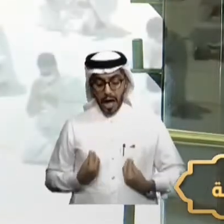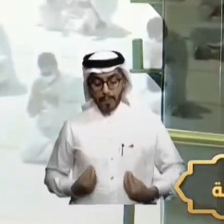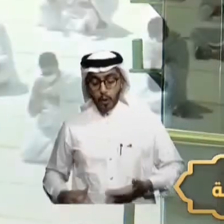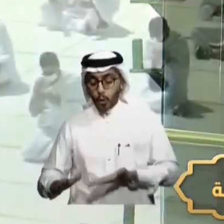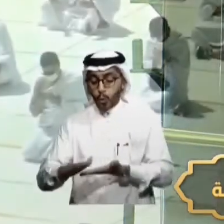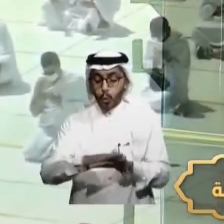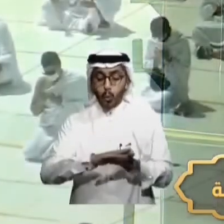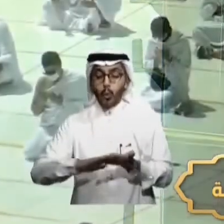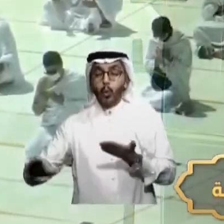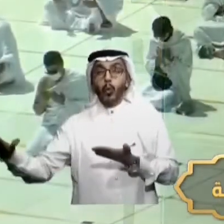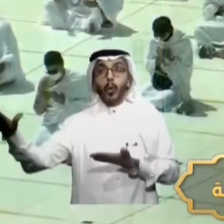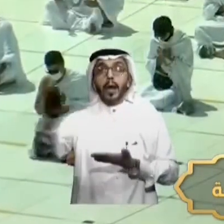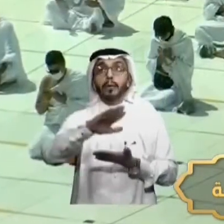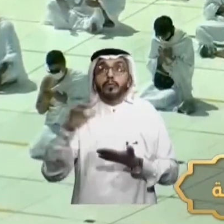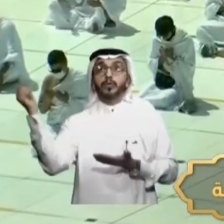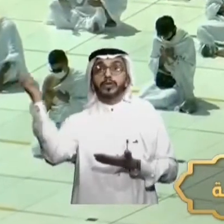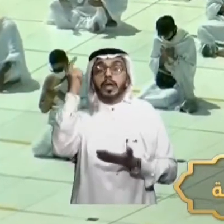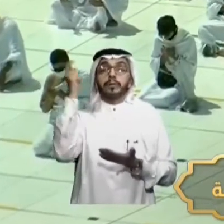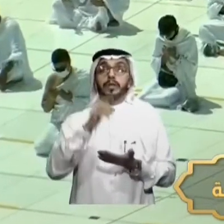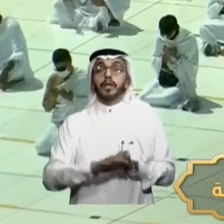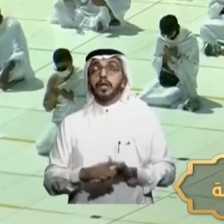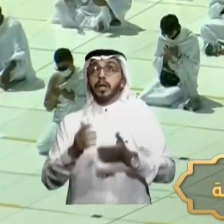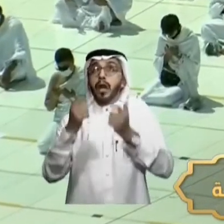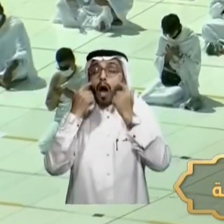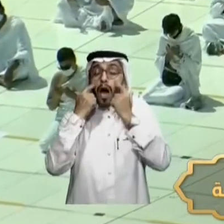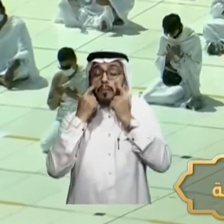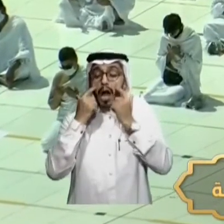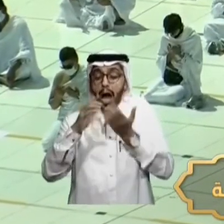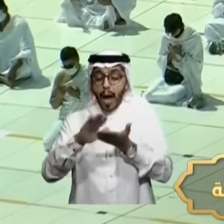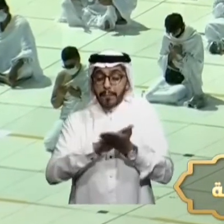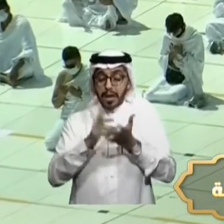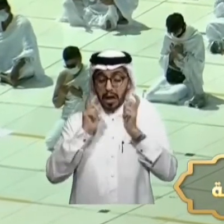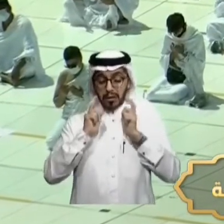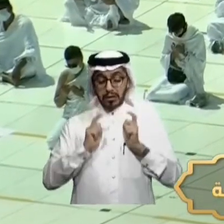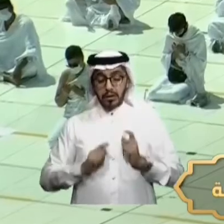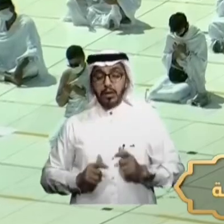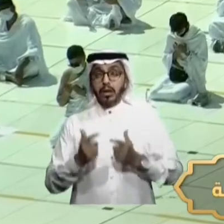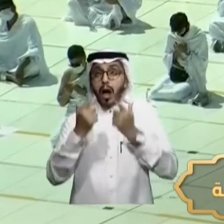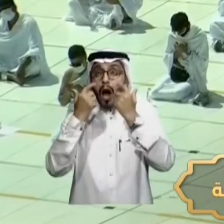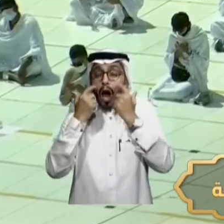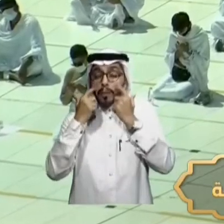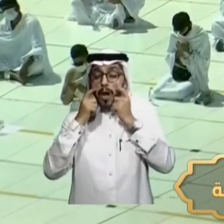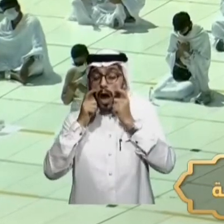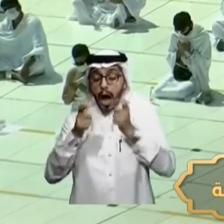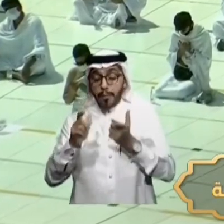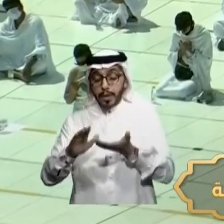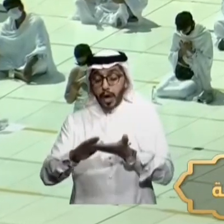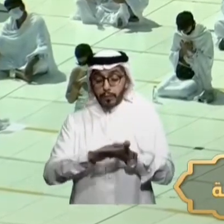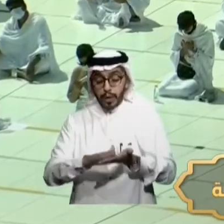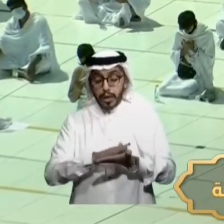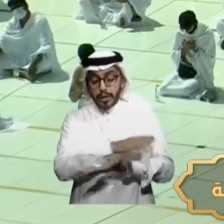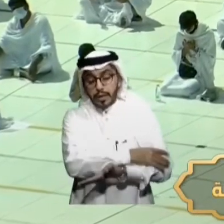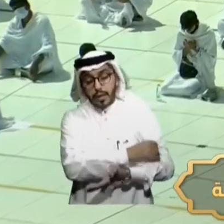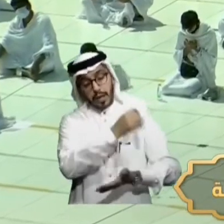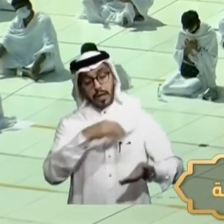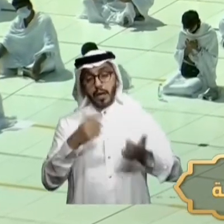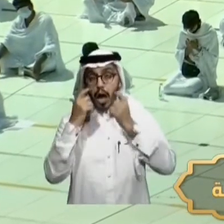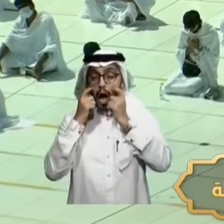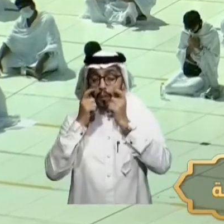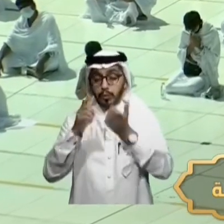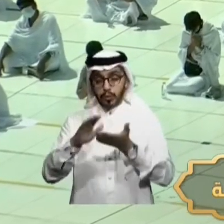وسائر بلاد المسلمين. اللهم آمنا في أوطاننا، اللهم آمنا في